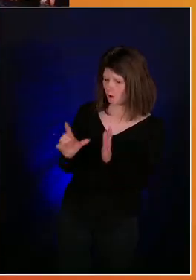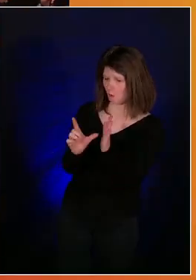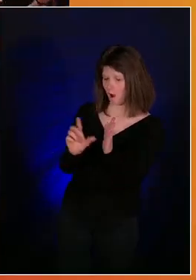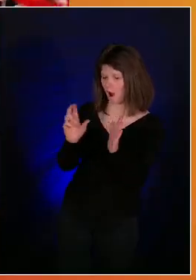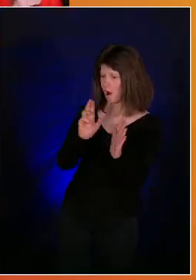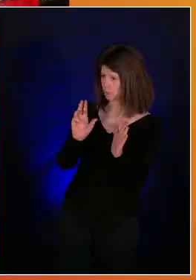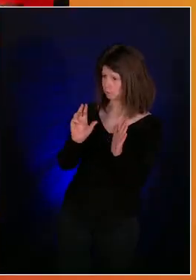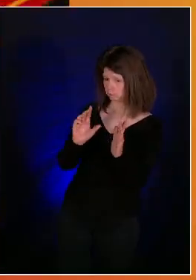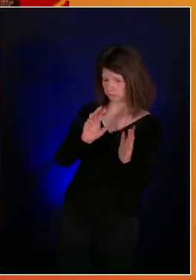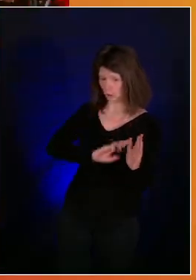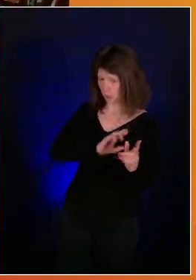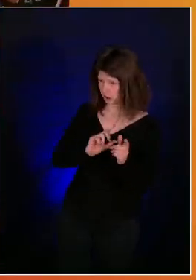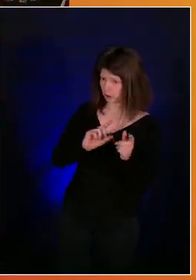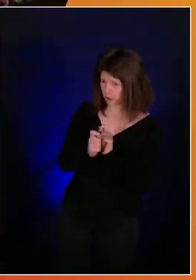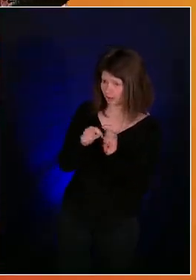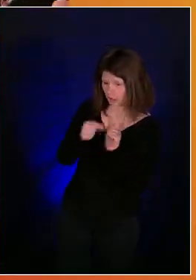retraites.